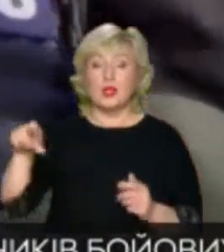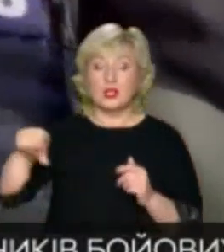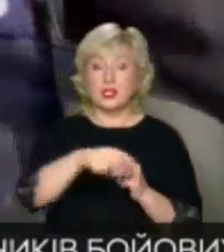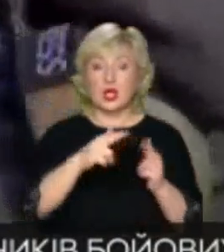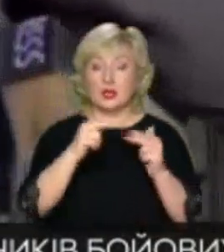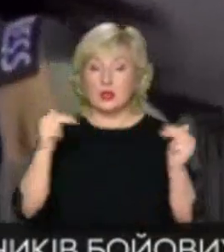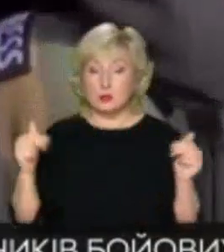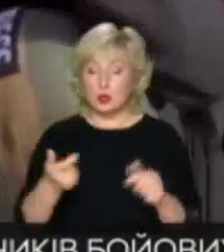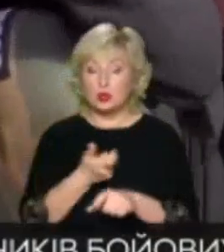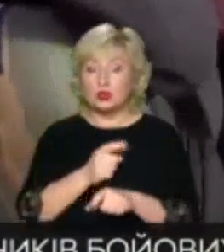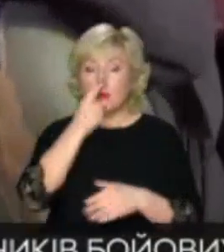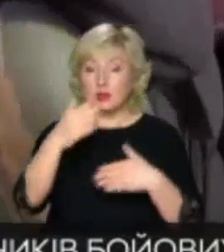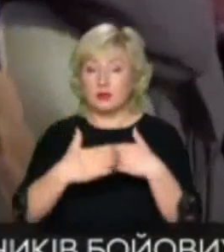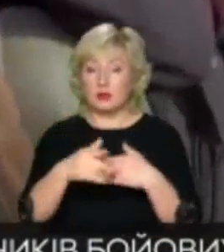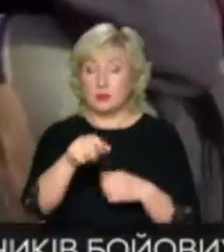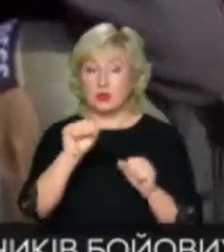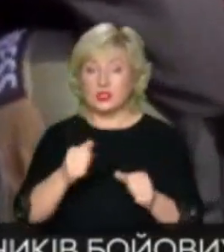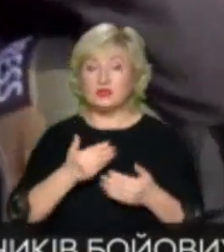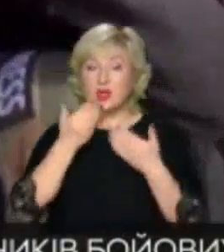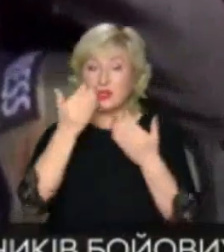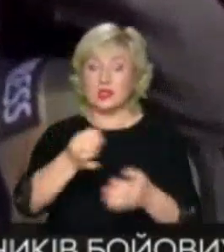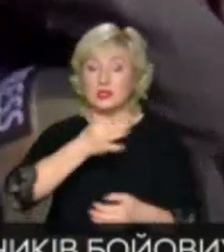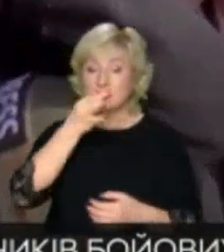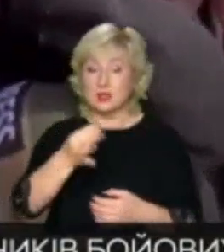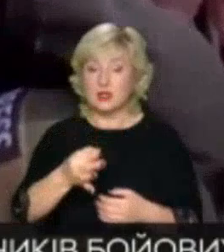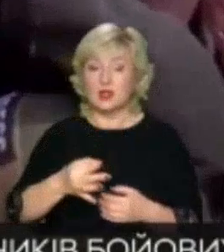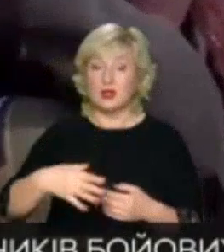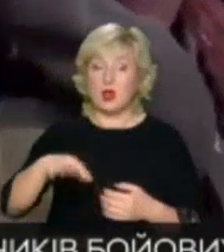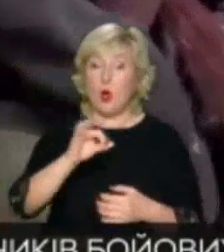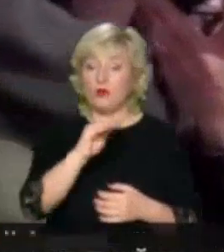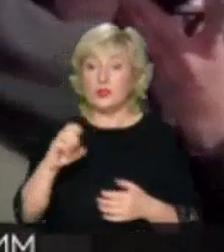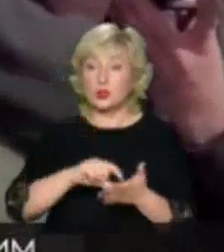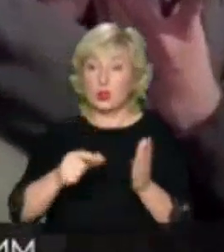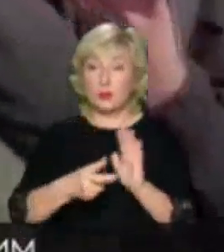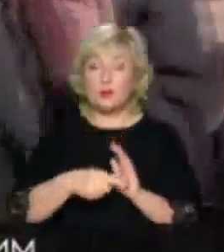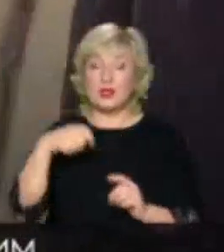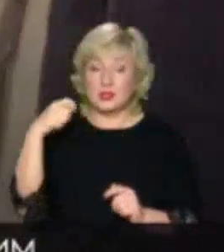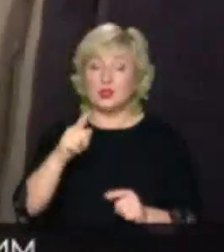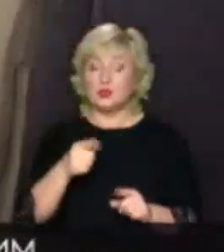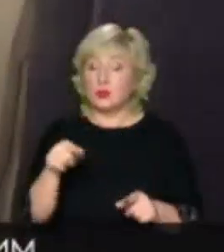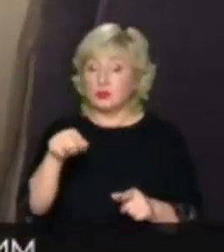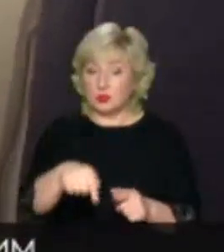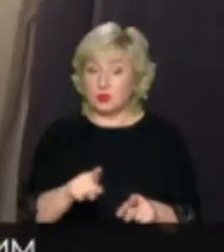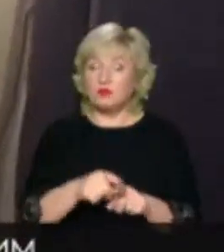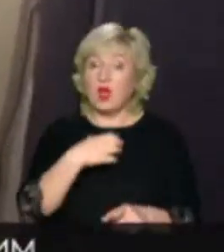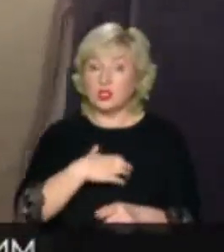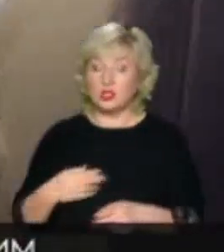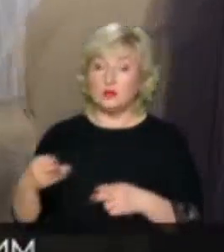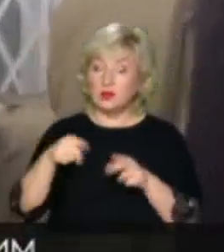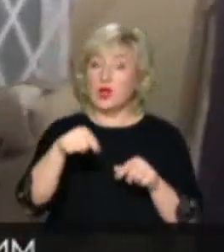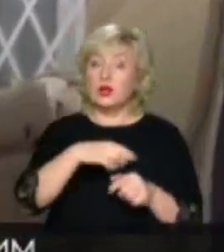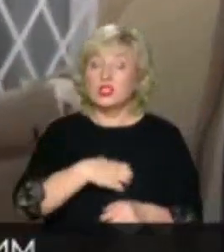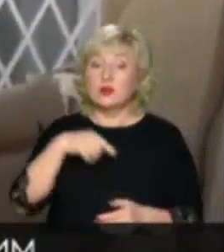дуже близько. Ви могли це звернення сказати з офісу президента, але ви тут. Чому для вас це так важливо? Важливо бути тут,